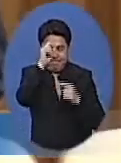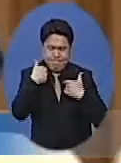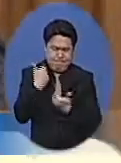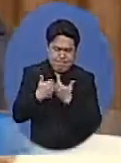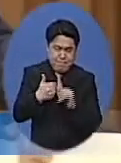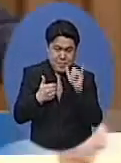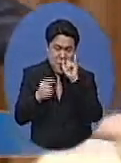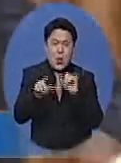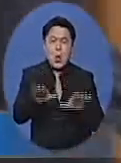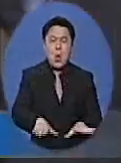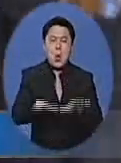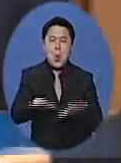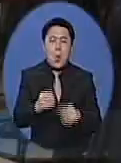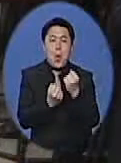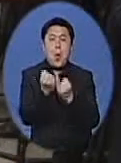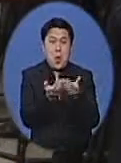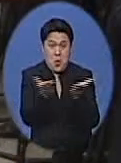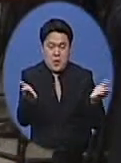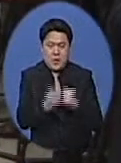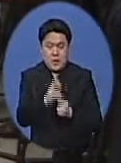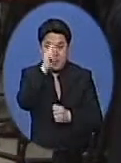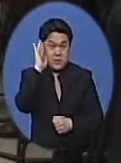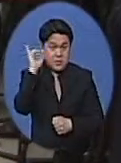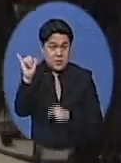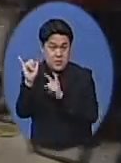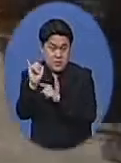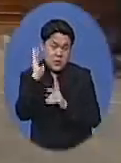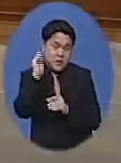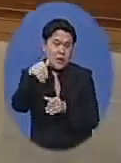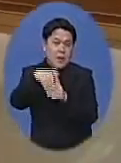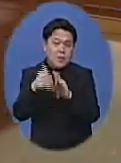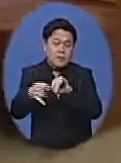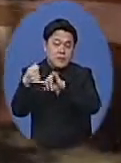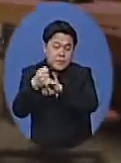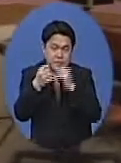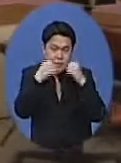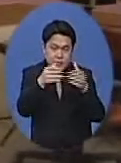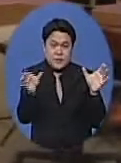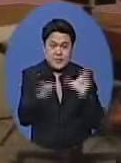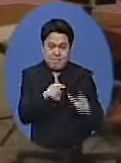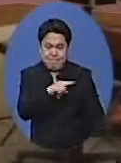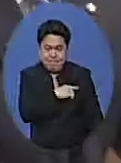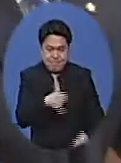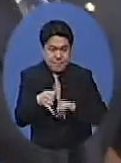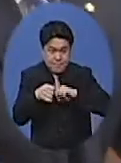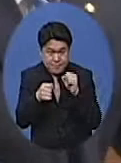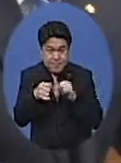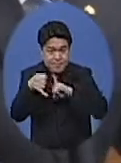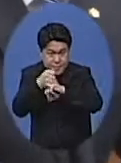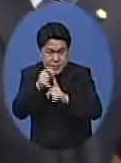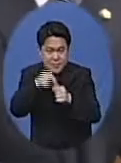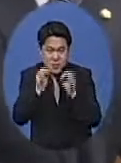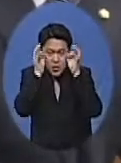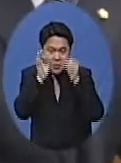치닫자 수위 조절에 나섰습니다. 박근혜 대통령의 대선 공약은 새누리당이 최우선적으로 지키려 노력할